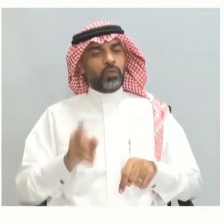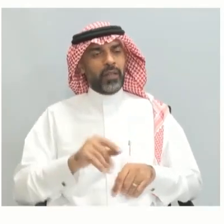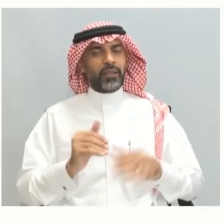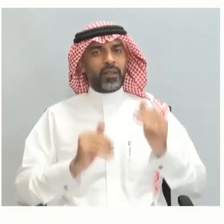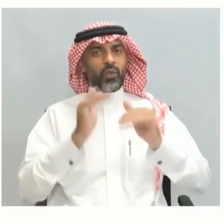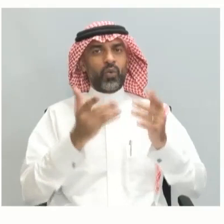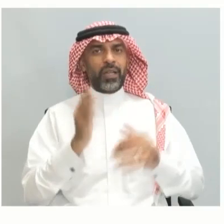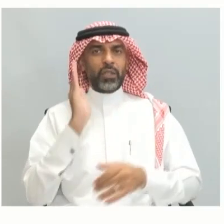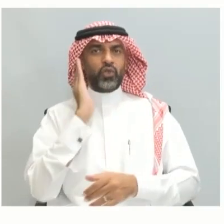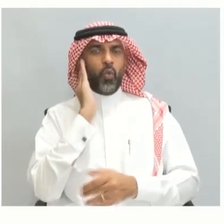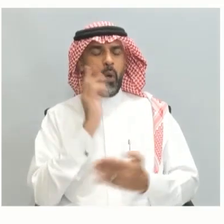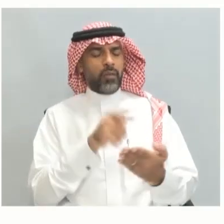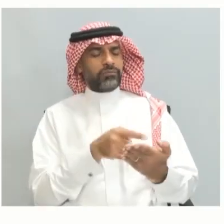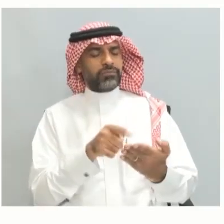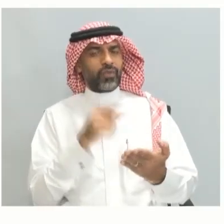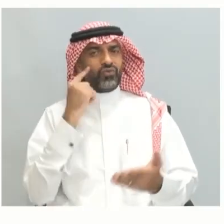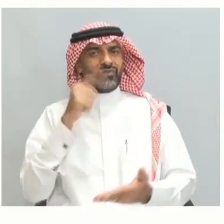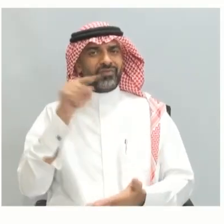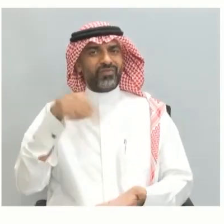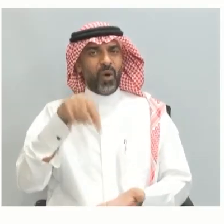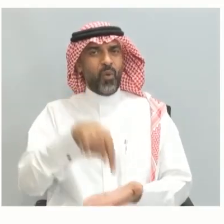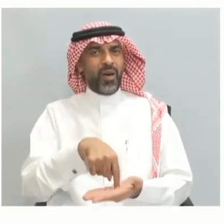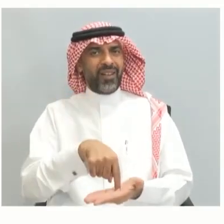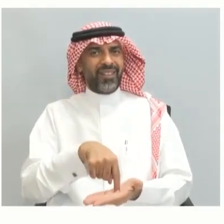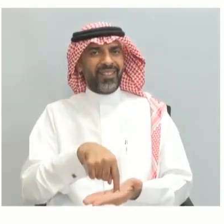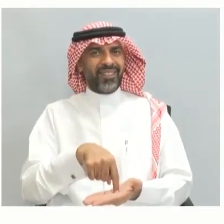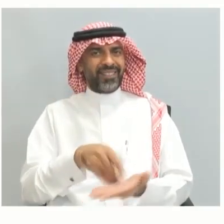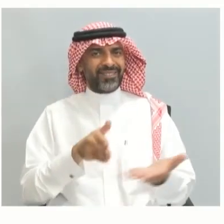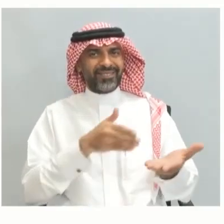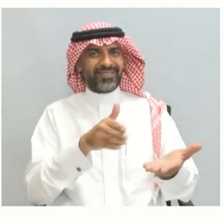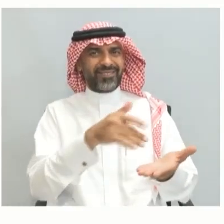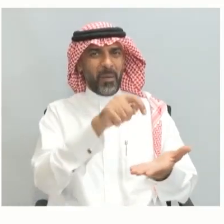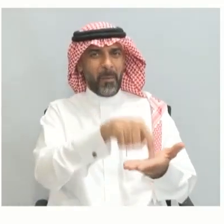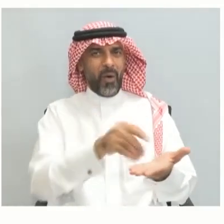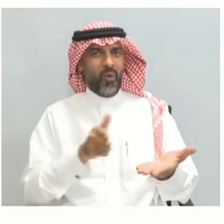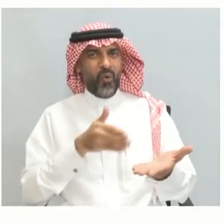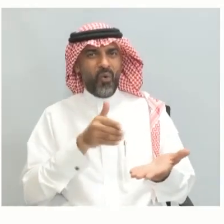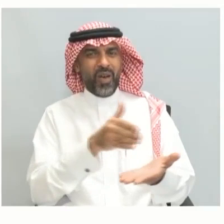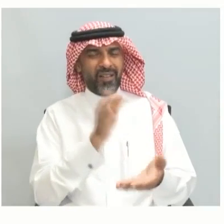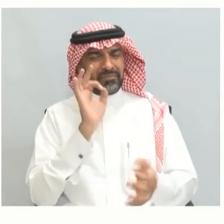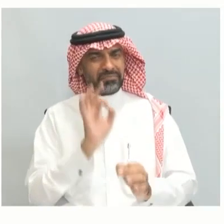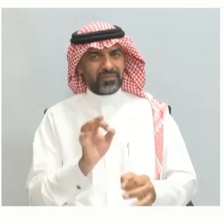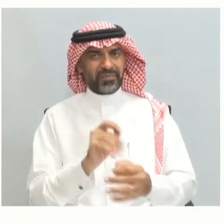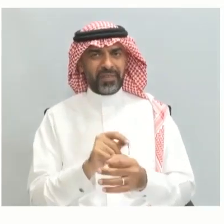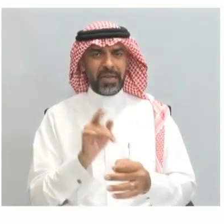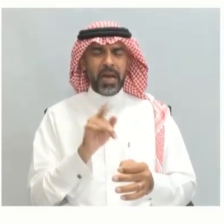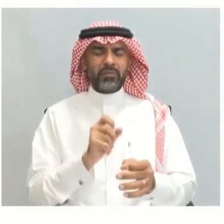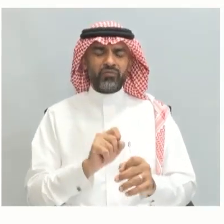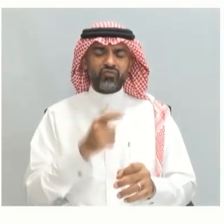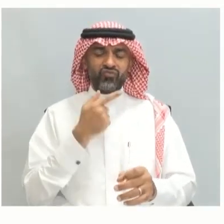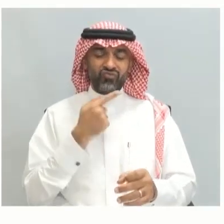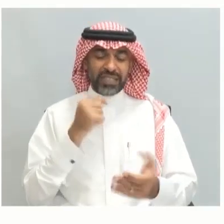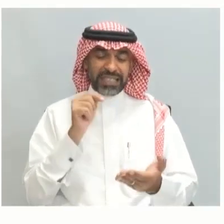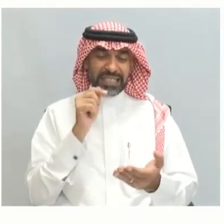وفي هواتفنا المتنقله نستطيع ان نبحث عن اي ظاهره طبيعيه بضغطه